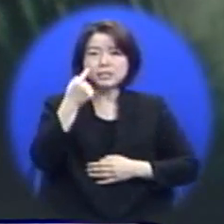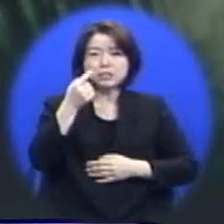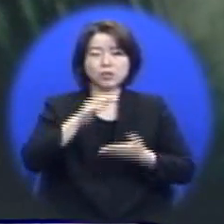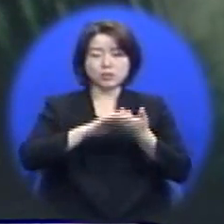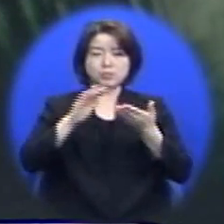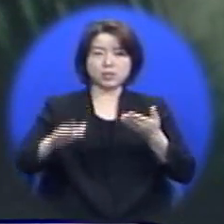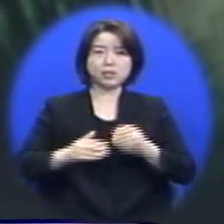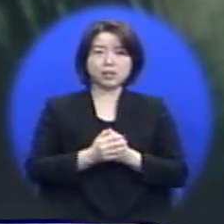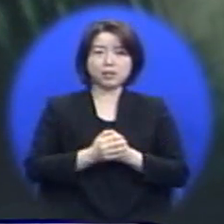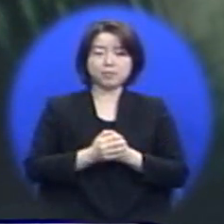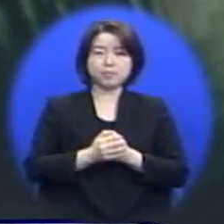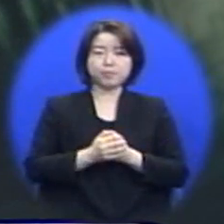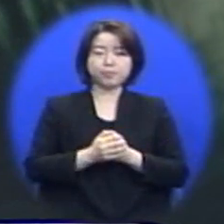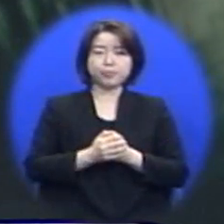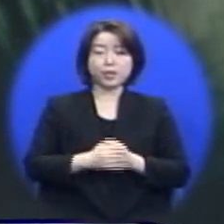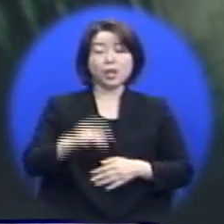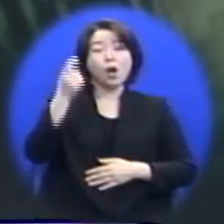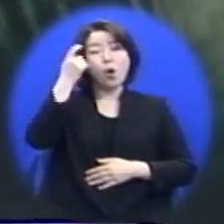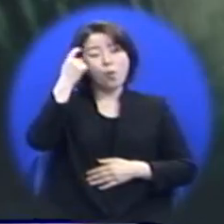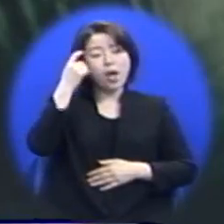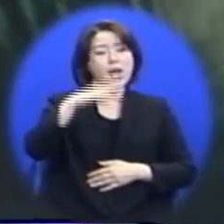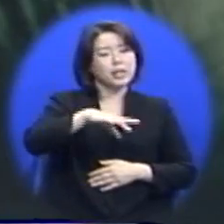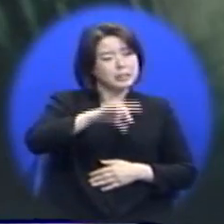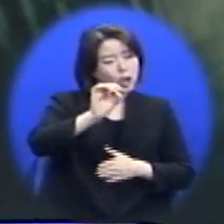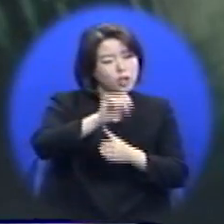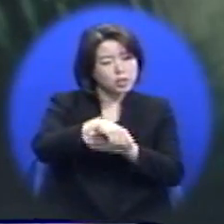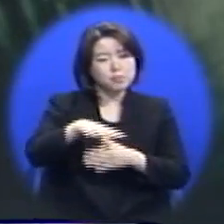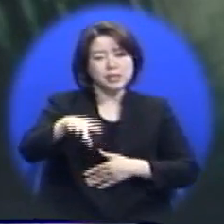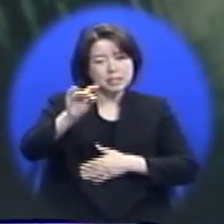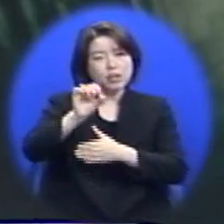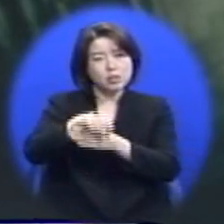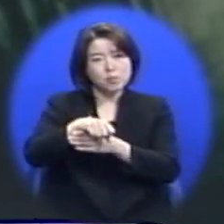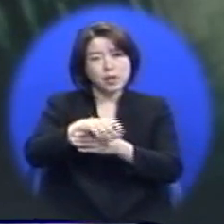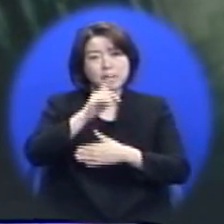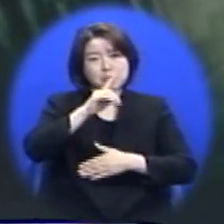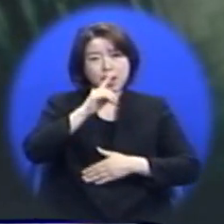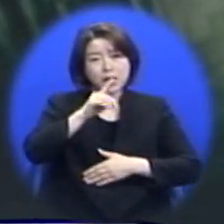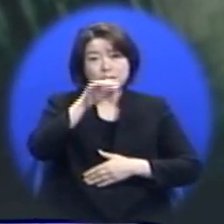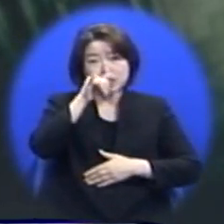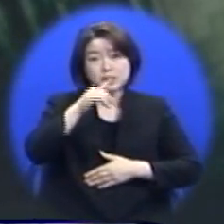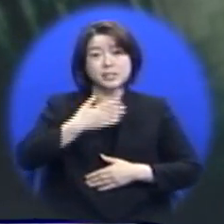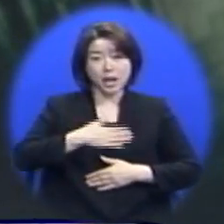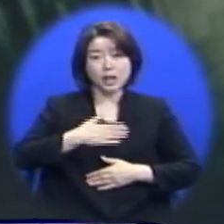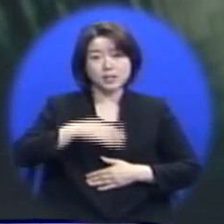것입니다. 왜 그렇게 첫 열매, 첫 열매, 첫 열매 하시는지 아시겠습니까?